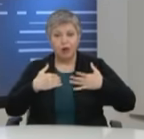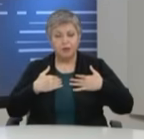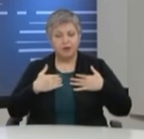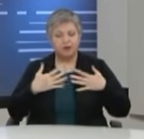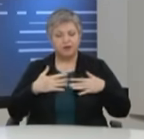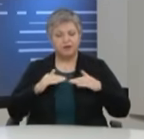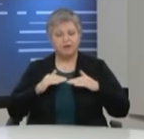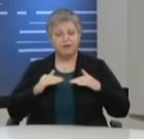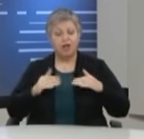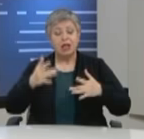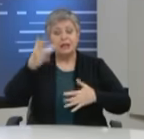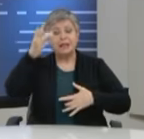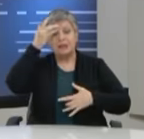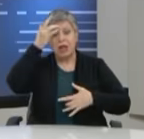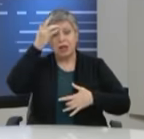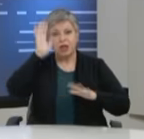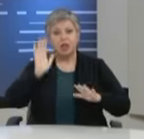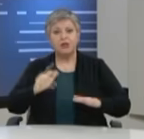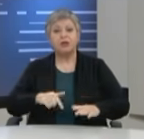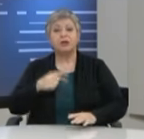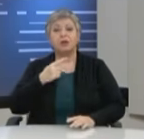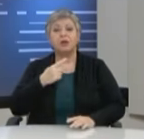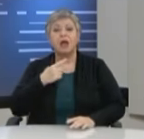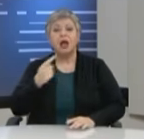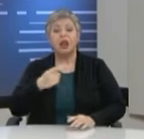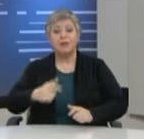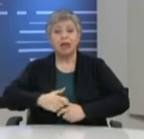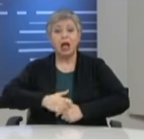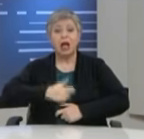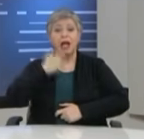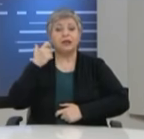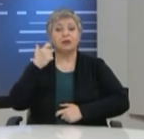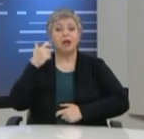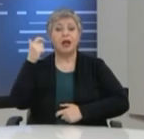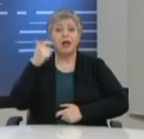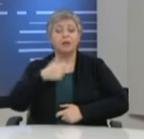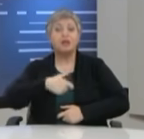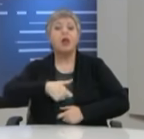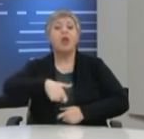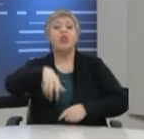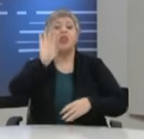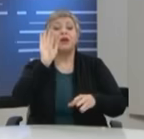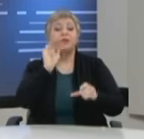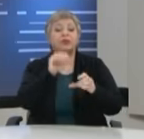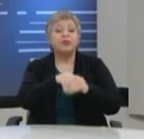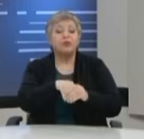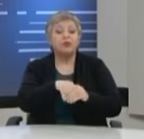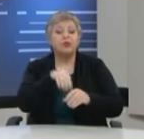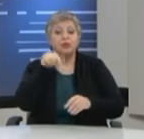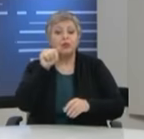συνείδησή της, παίρνει θέση με την πλευρά της εθνικής αξιοπρέπειας. Καταψηφίζουμε τη Συμφωνία των